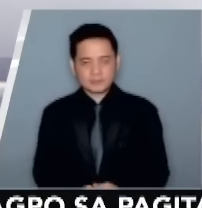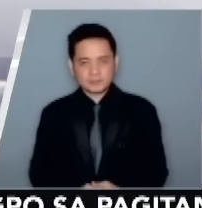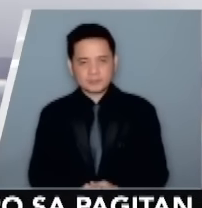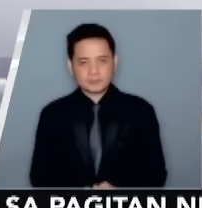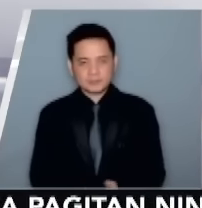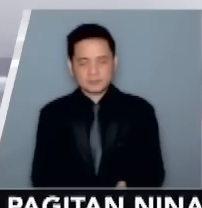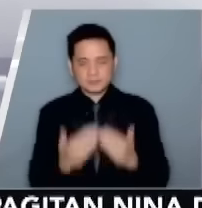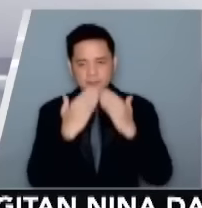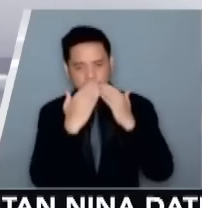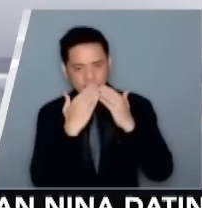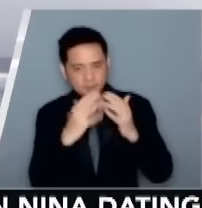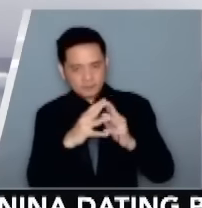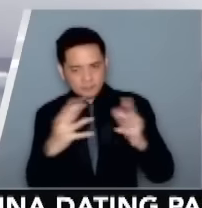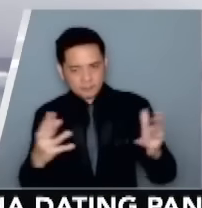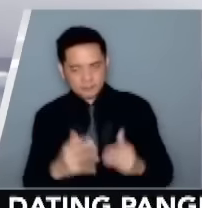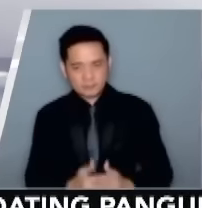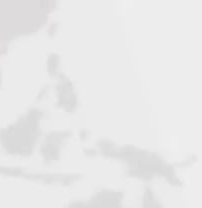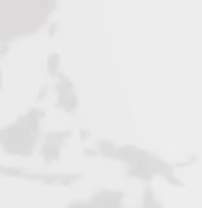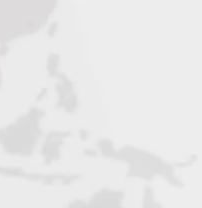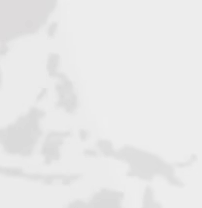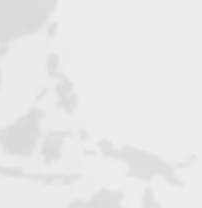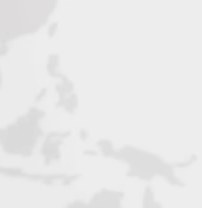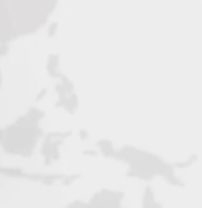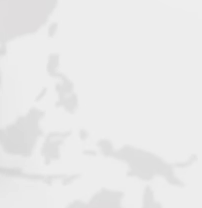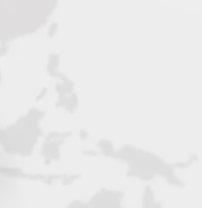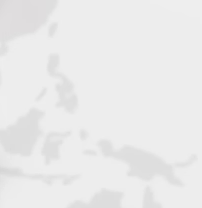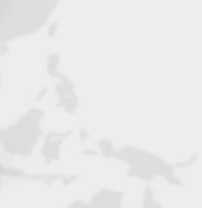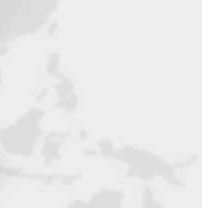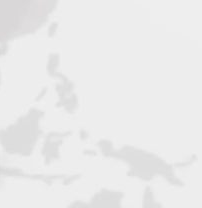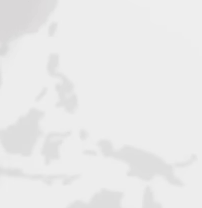Gabriel galban ng GMA Regional TV